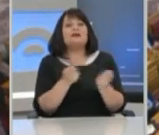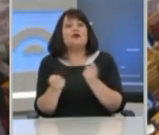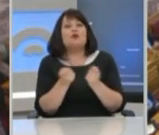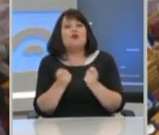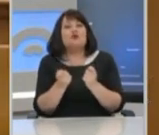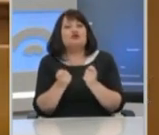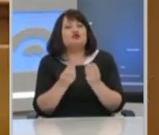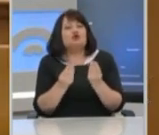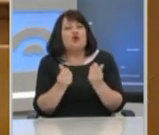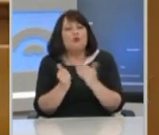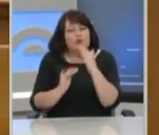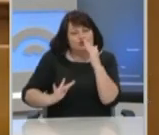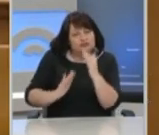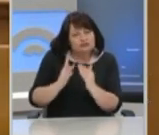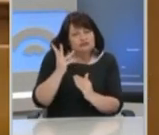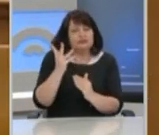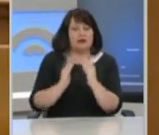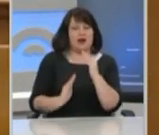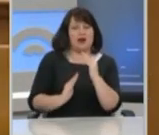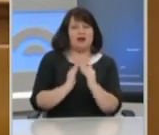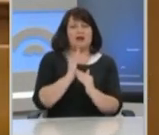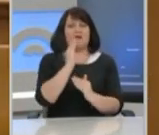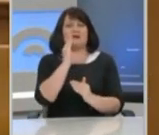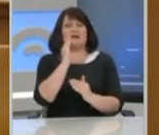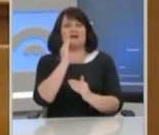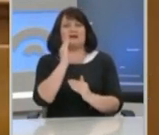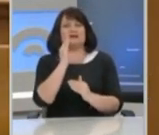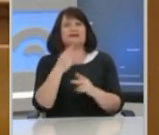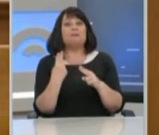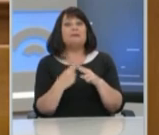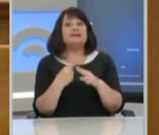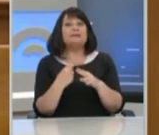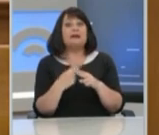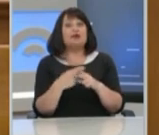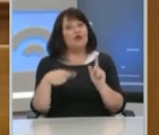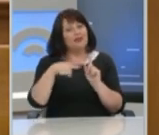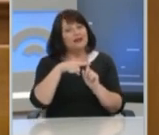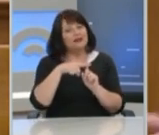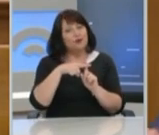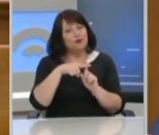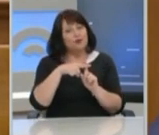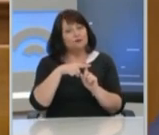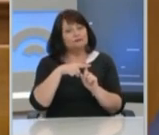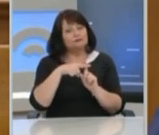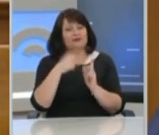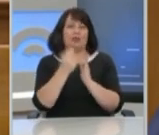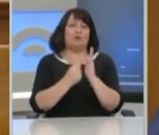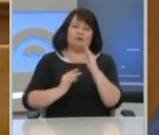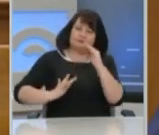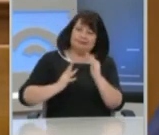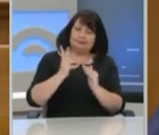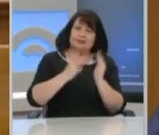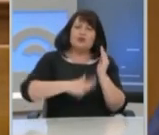ανάκαμψης να γίνει με αναδιανεμητικό και προοδευτικό πρόσημο για να διαχειριστούν τα ωφέλη στο σύνολο της